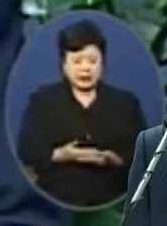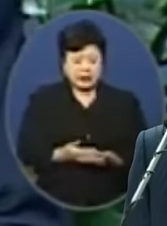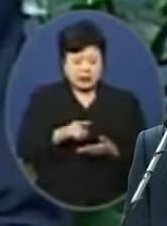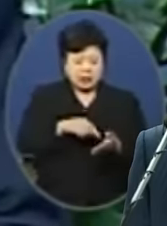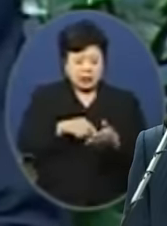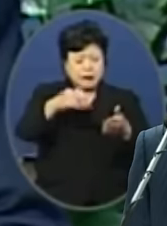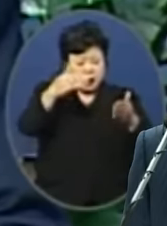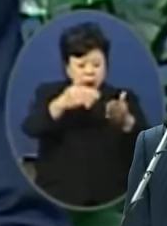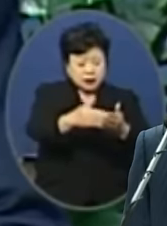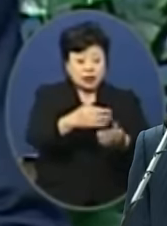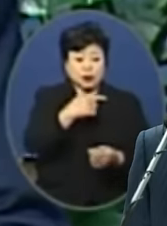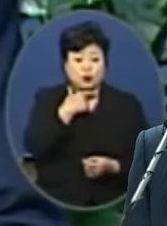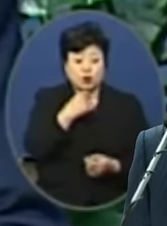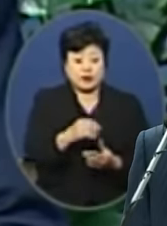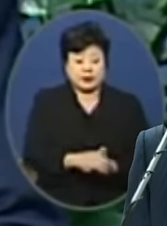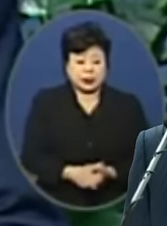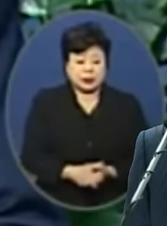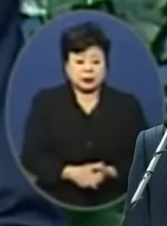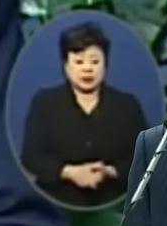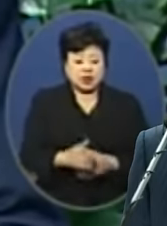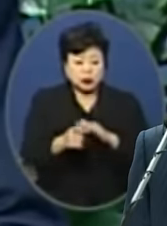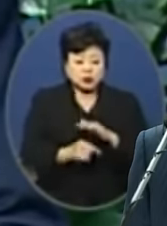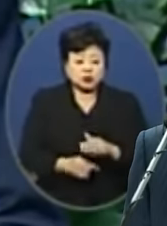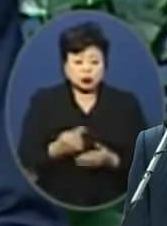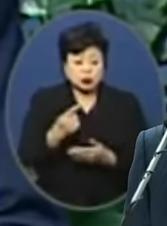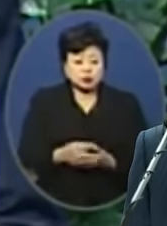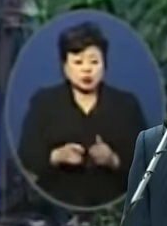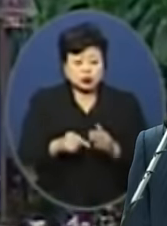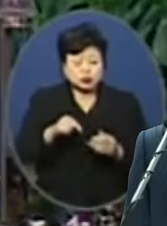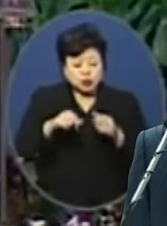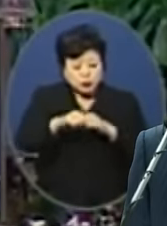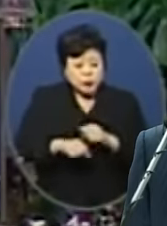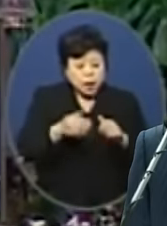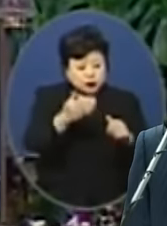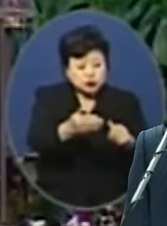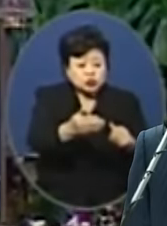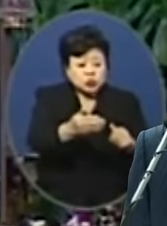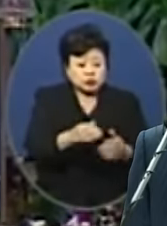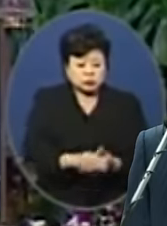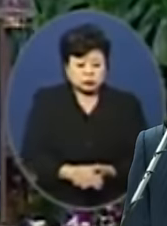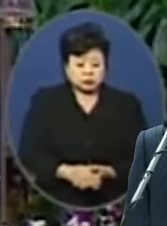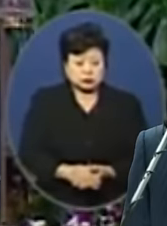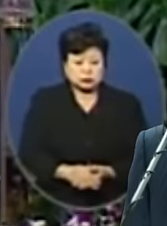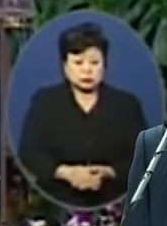청산해 버리기를 원하셨던 것입니다. 도적이 오는 것은 도적질하고 죽이고 멸망시키는 것뿐이요.